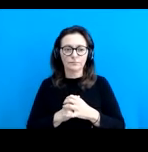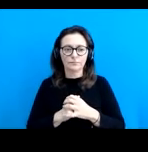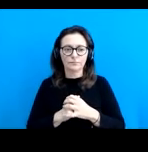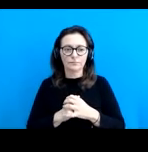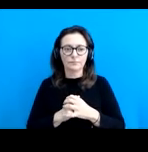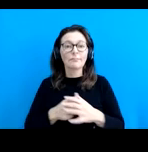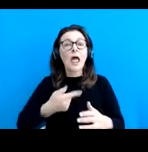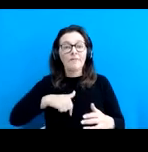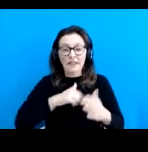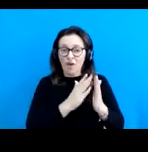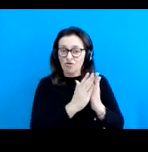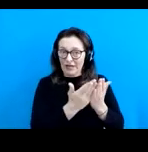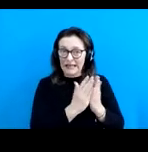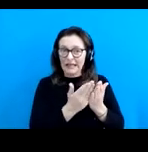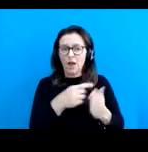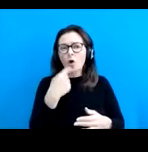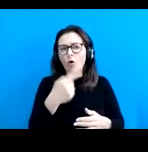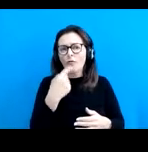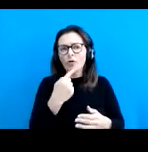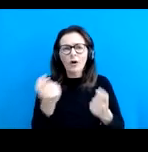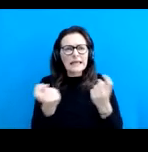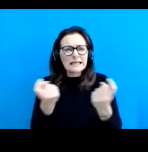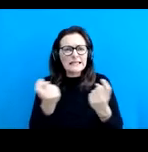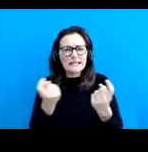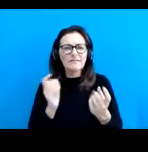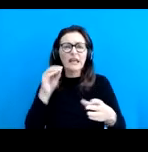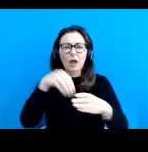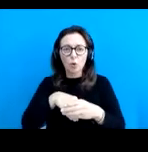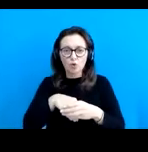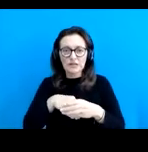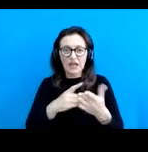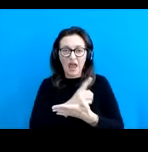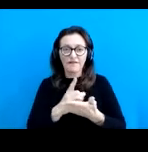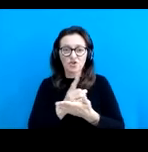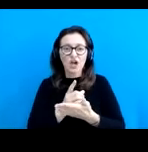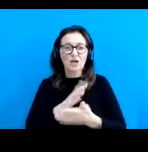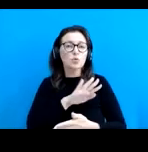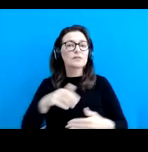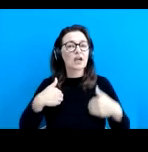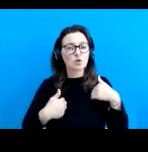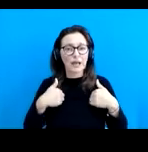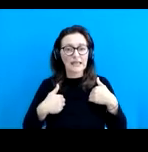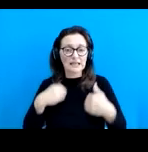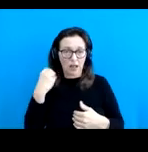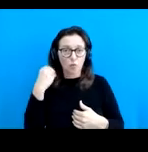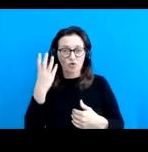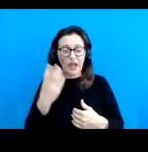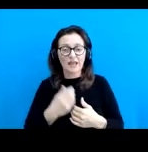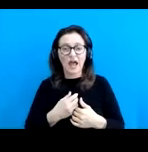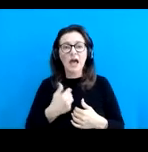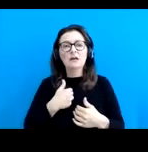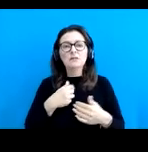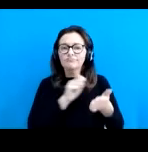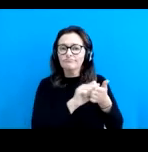V naši knjigi, ki govori o izzivih inkluzije v času vseživljenjskega učenja, sem prispevala